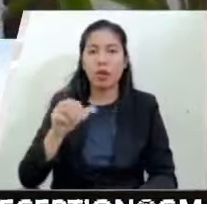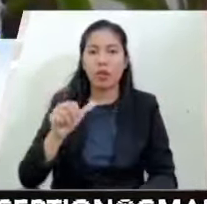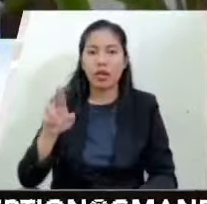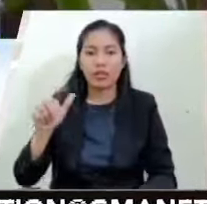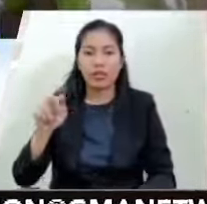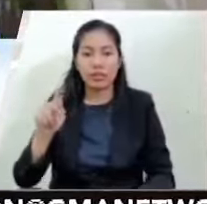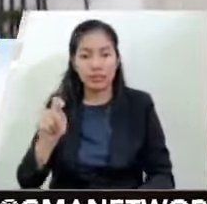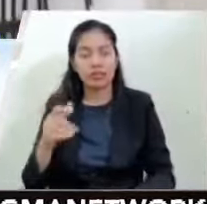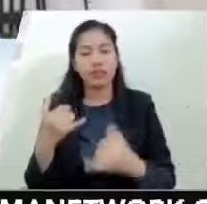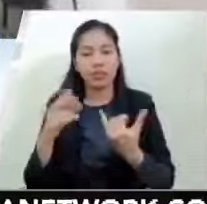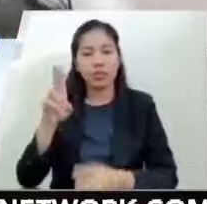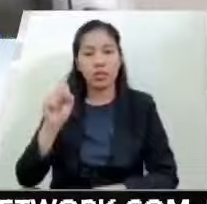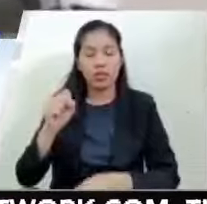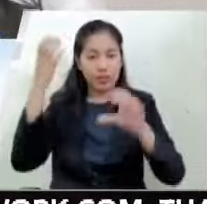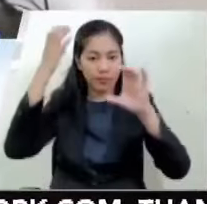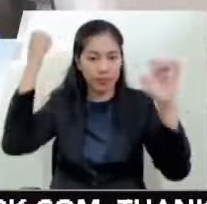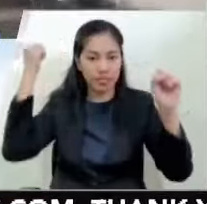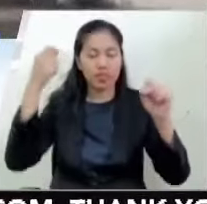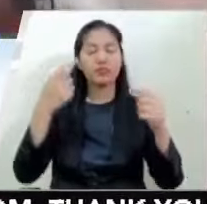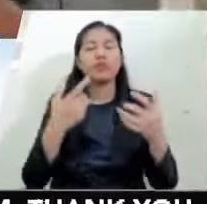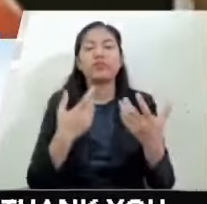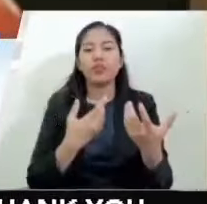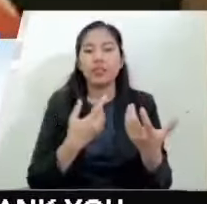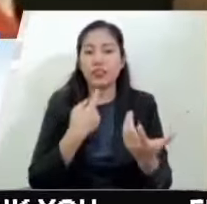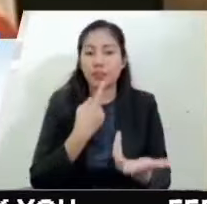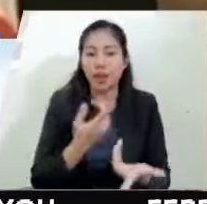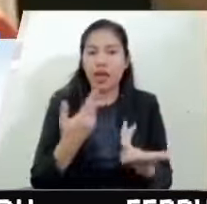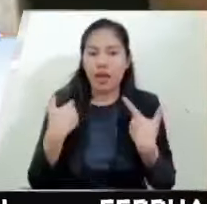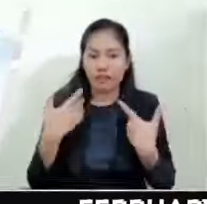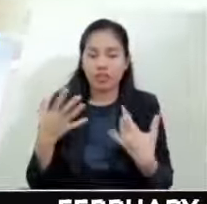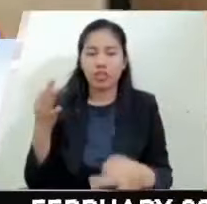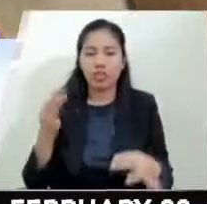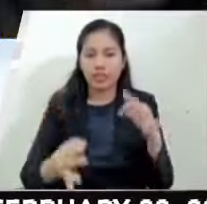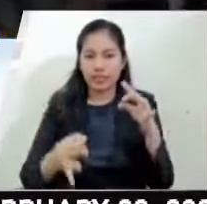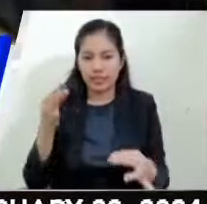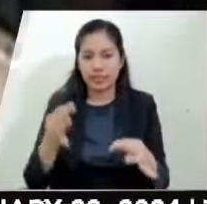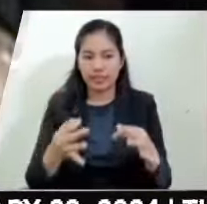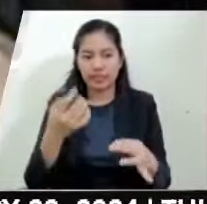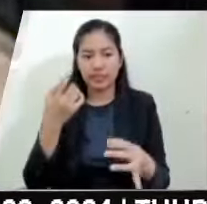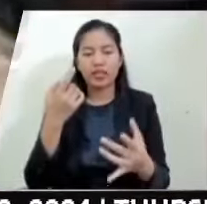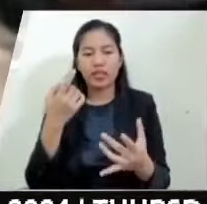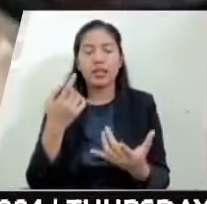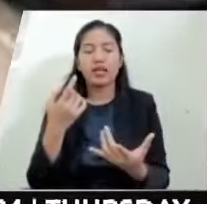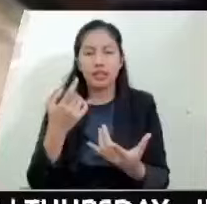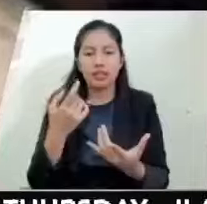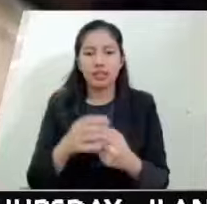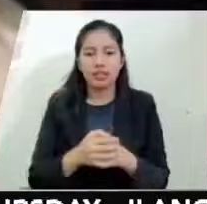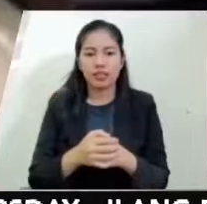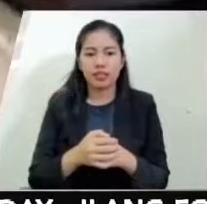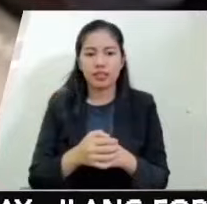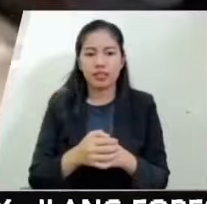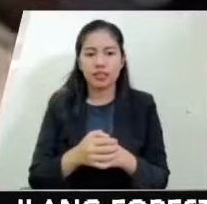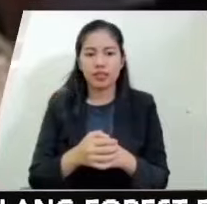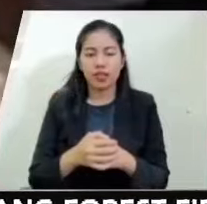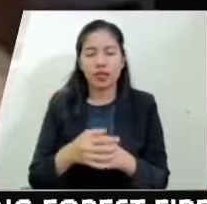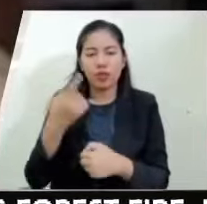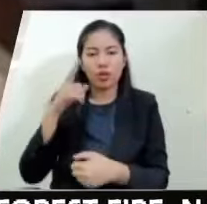Embassy na mapaharap sa hustisya Si kibo nagbabalita gma